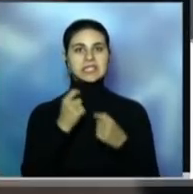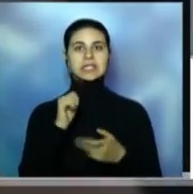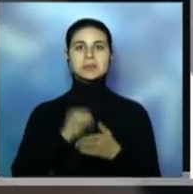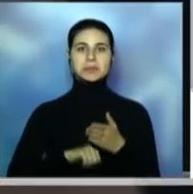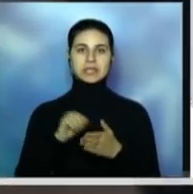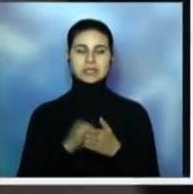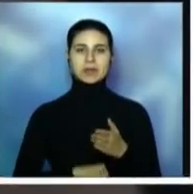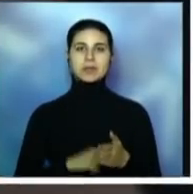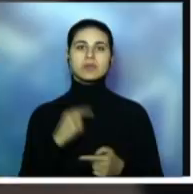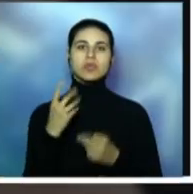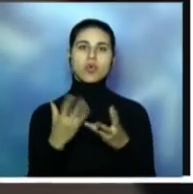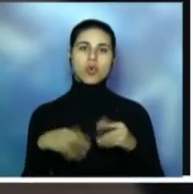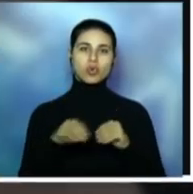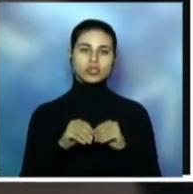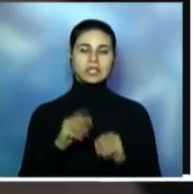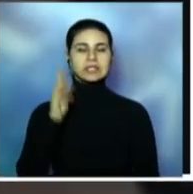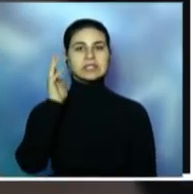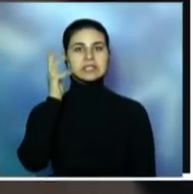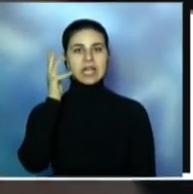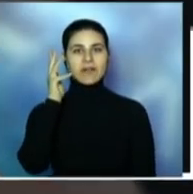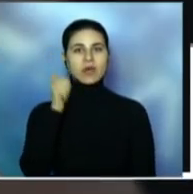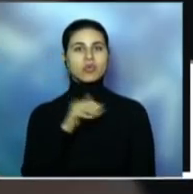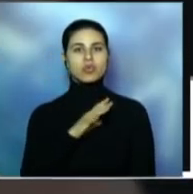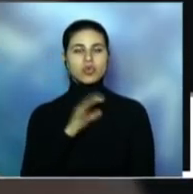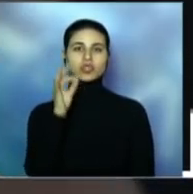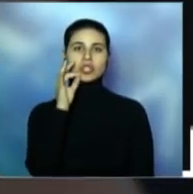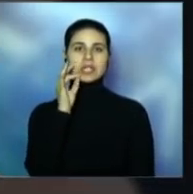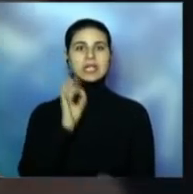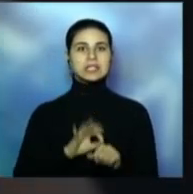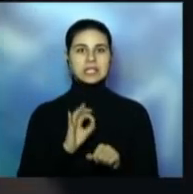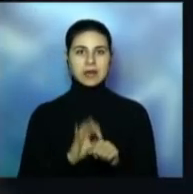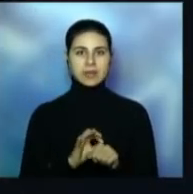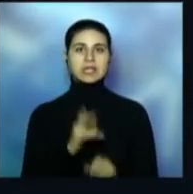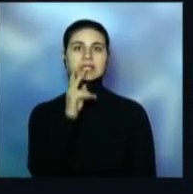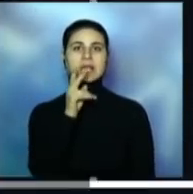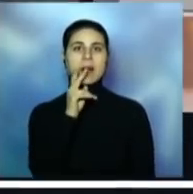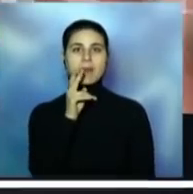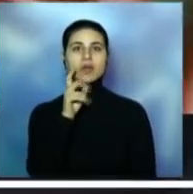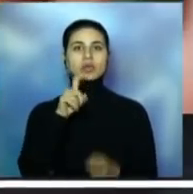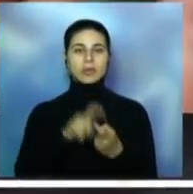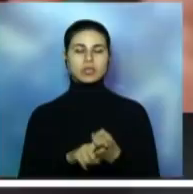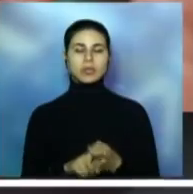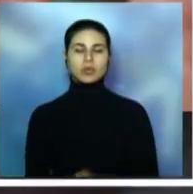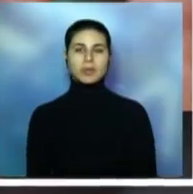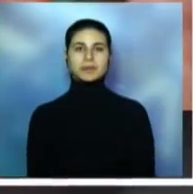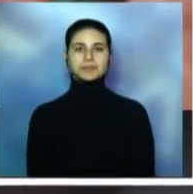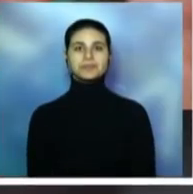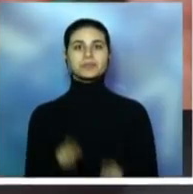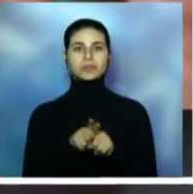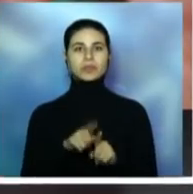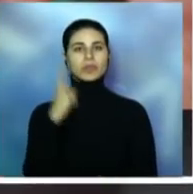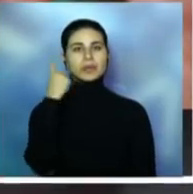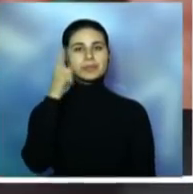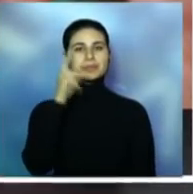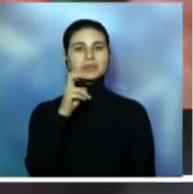მიზეზები: გენეტიკა, მაღალი არტერიული წნევა, შაქრიანი დიაბეტი, თამბაქო დამოკიდებულება. მითი ნომერი 2.